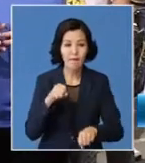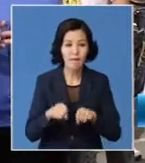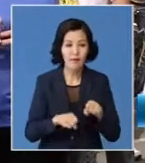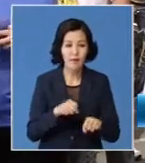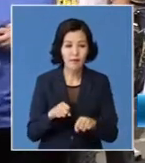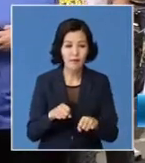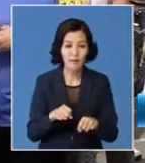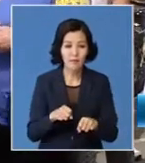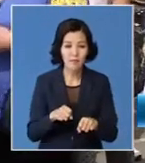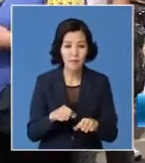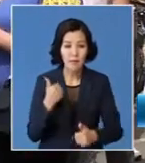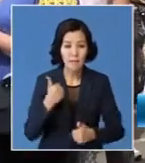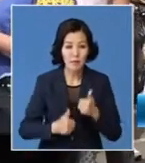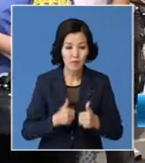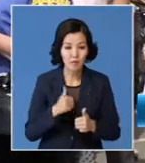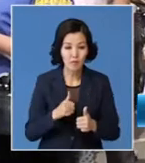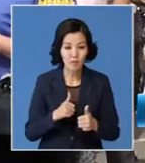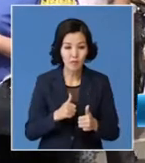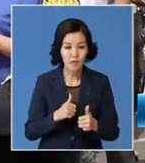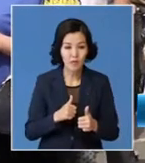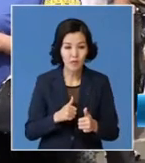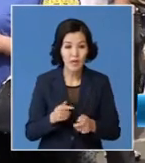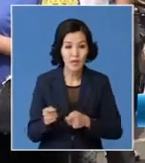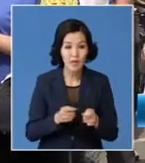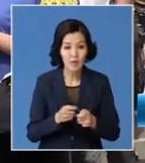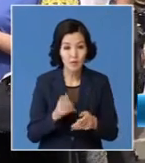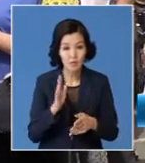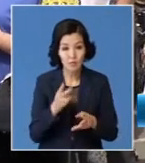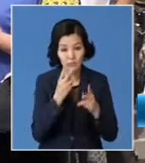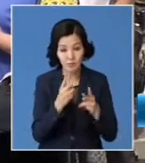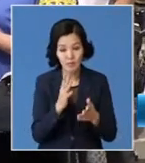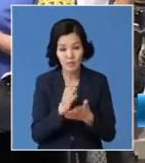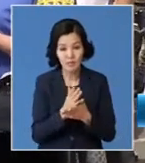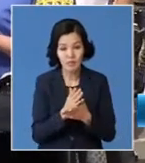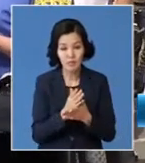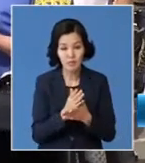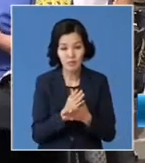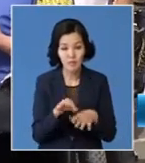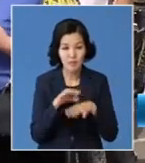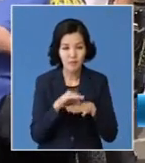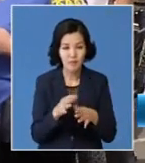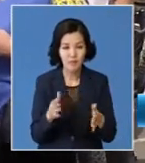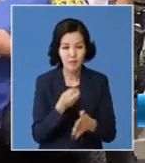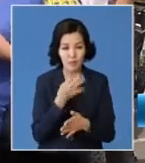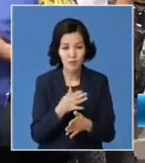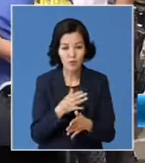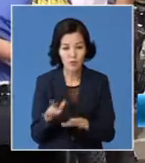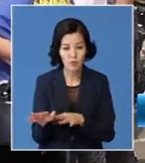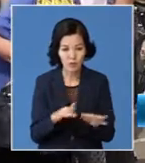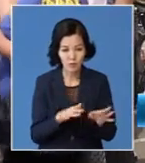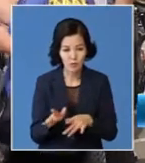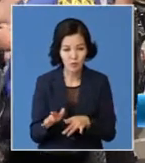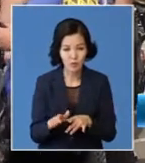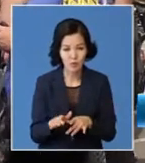велодорожки, веломарафоны. Будет Акимат уже будет смотреть на эти вещи. Я думаю, что мы проведем такую хорошую акцию. И думаю,